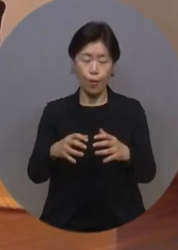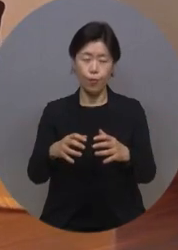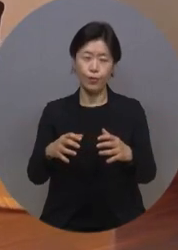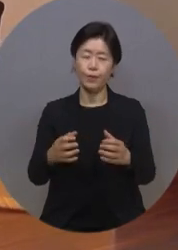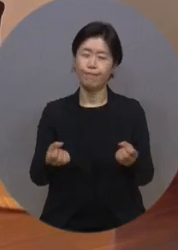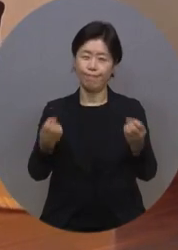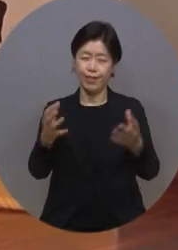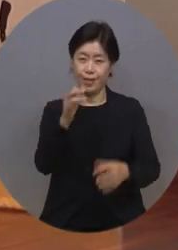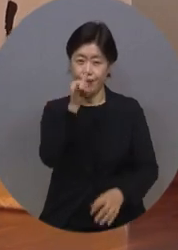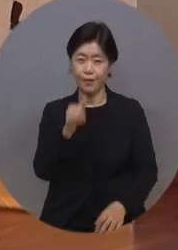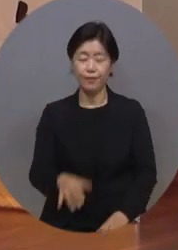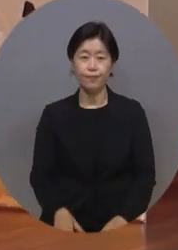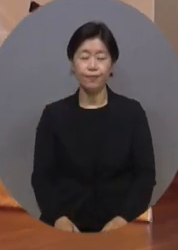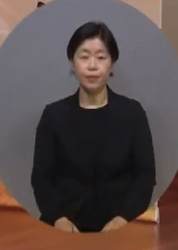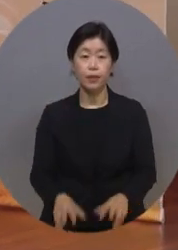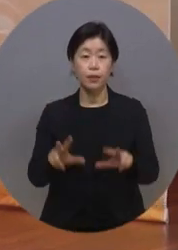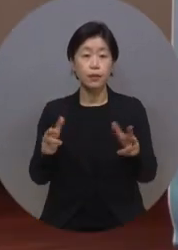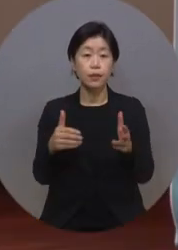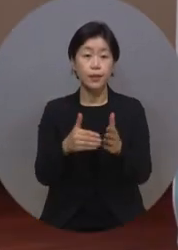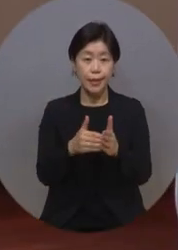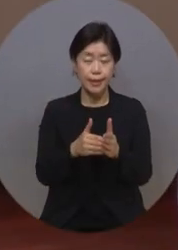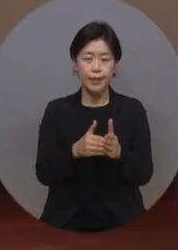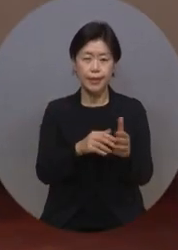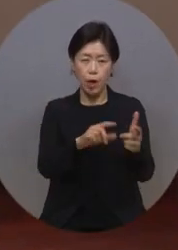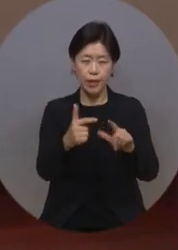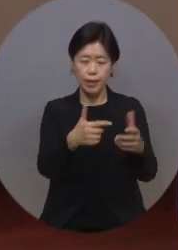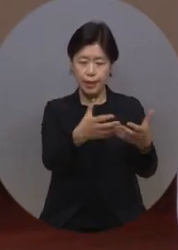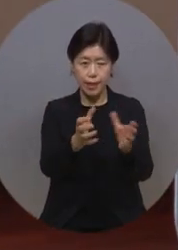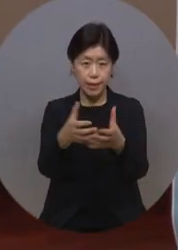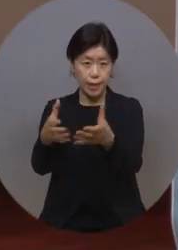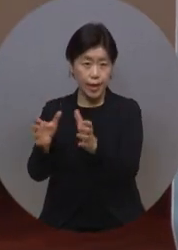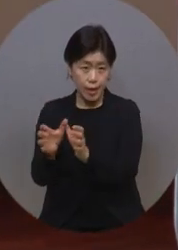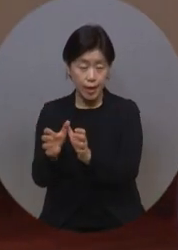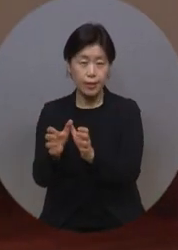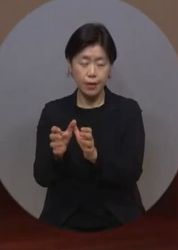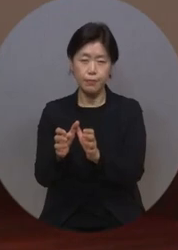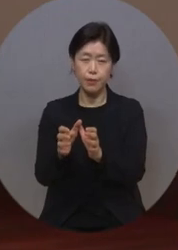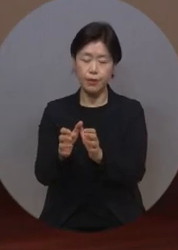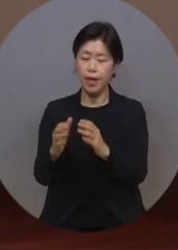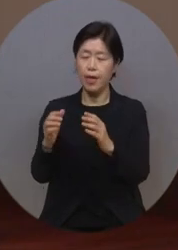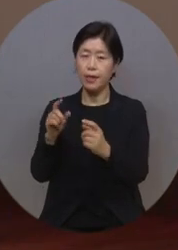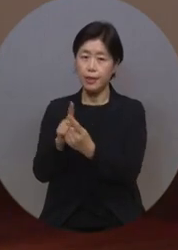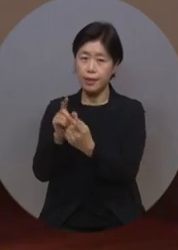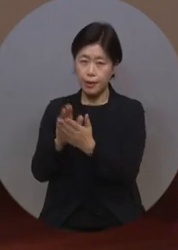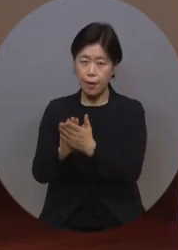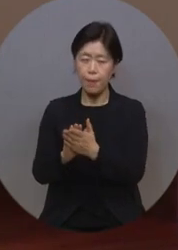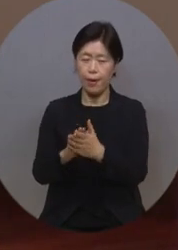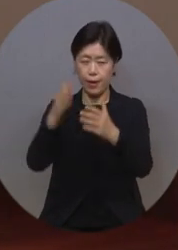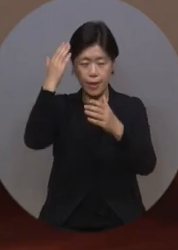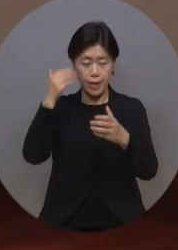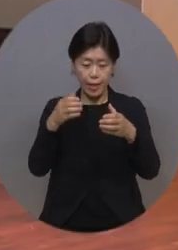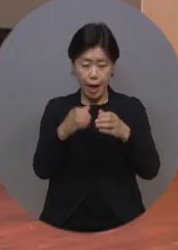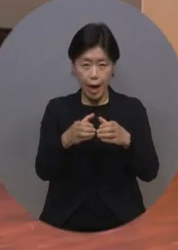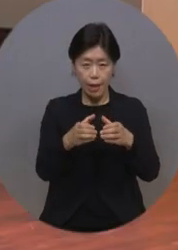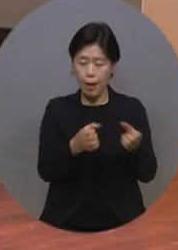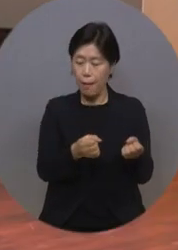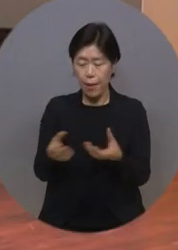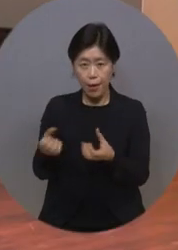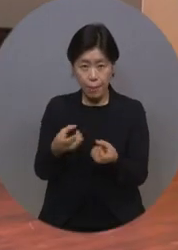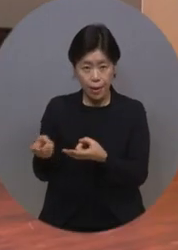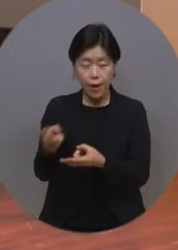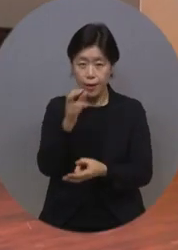속에서 거행되었으며, 그동안 해당 단체 회원들은 연탄이 필요한 가정에 직접 연탄을 배달하는 등 특별한